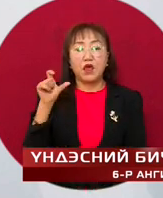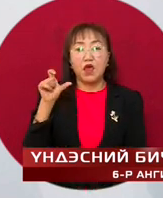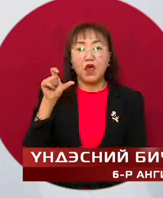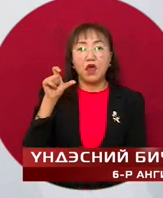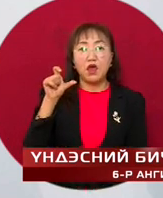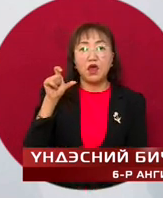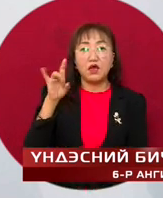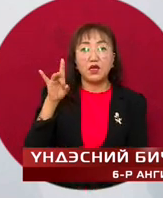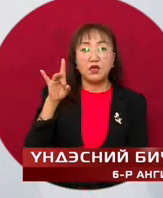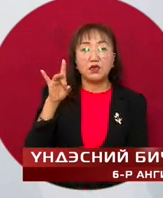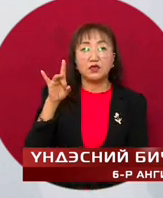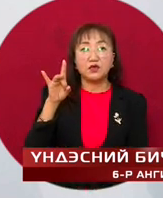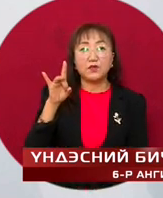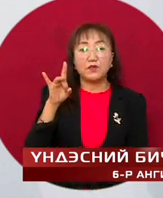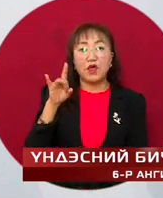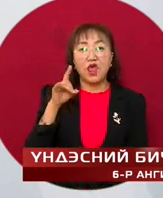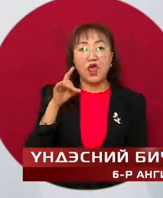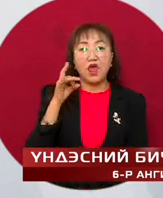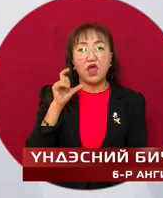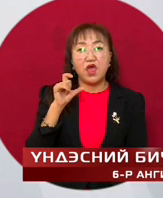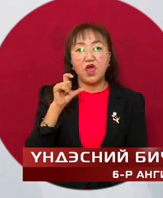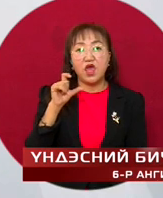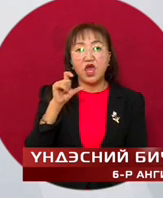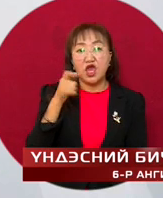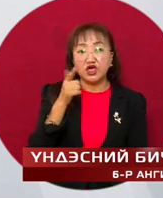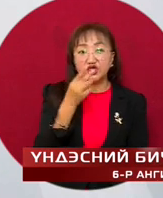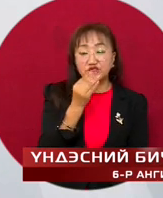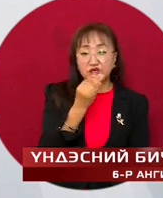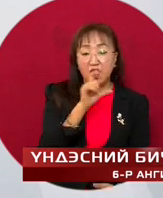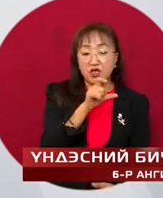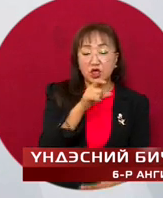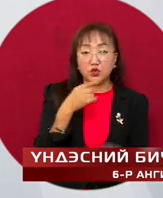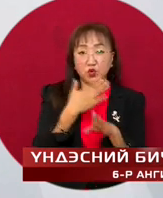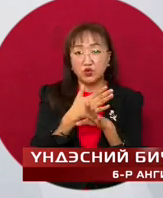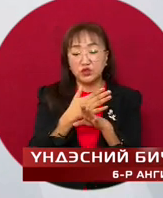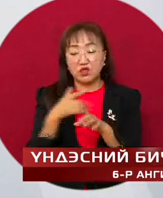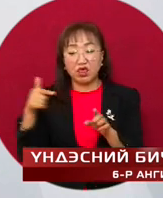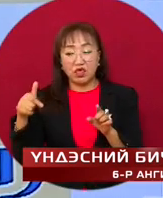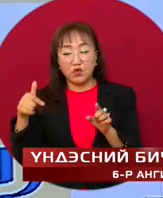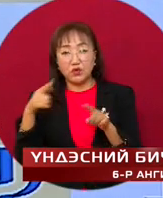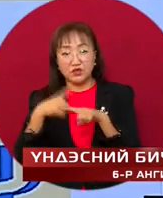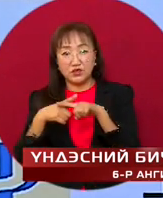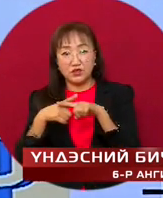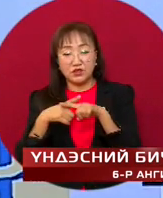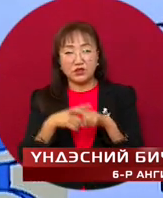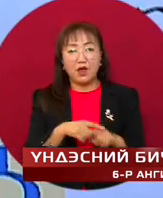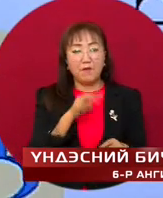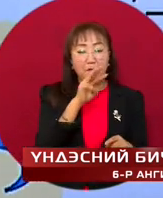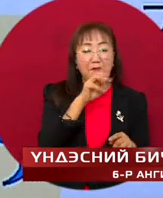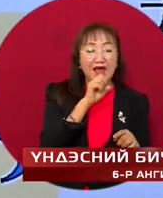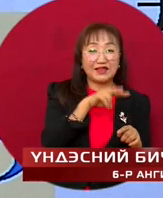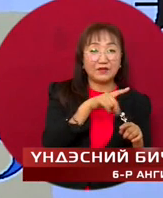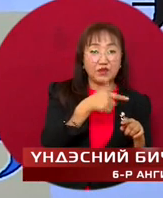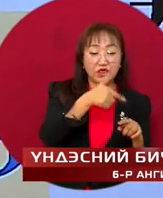буюу гийгүүлэгч толгойтой нөхцөл залгасан байна. Мал гэдэг үг маань гийгүүлэгч төгсгөлтэй учраас Уун